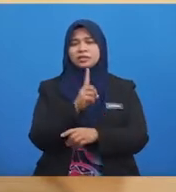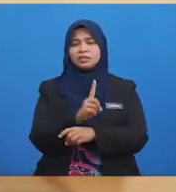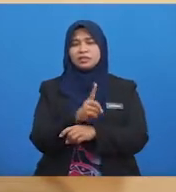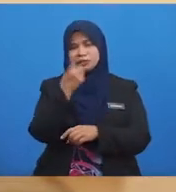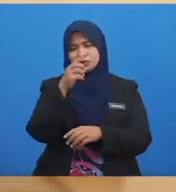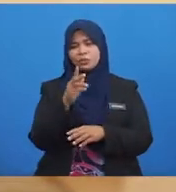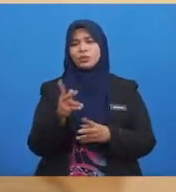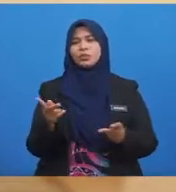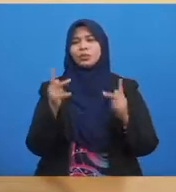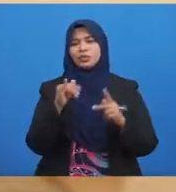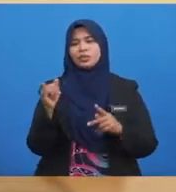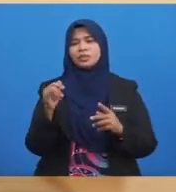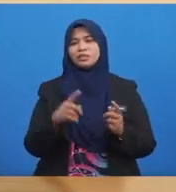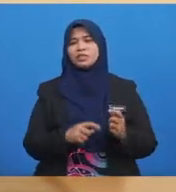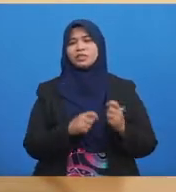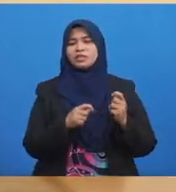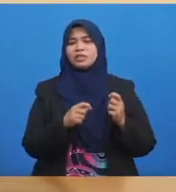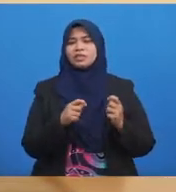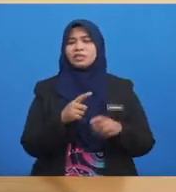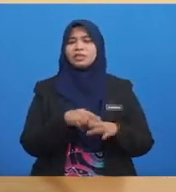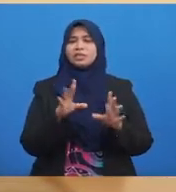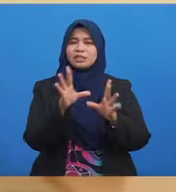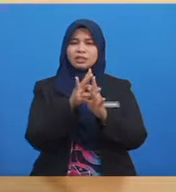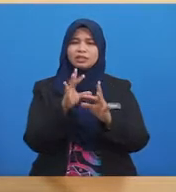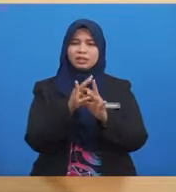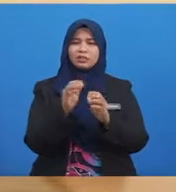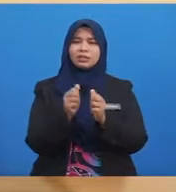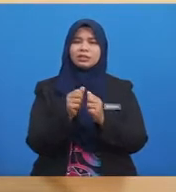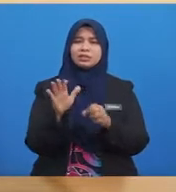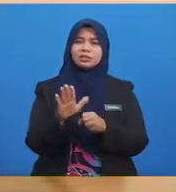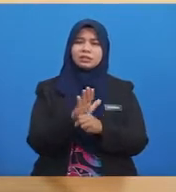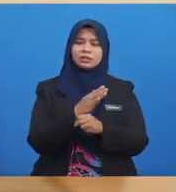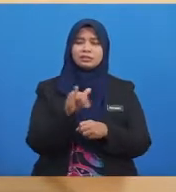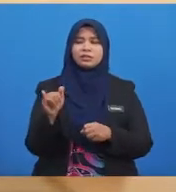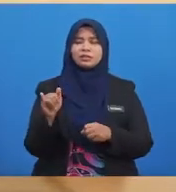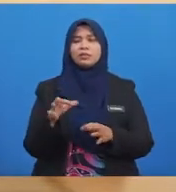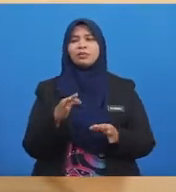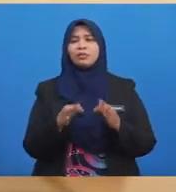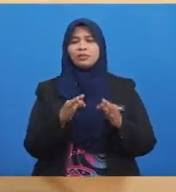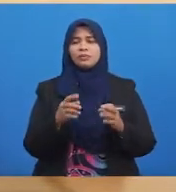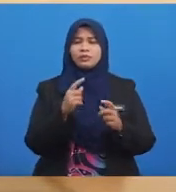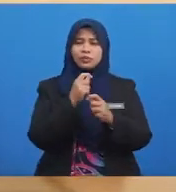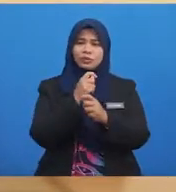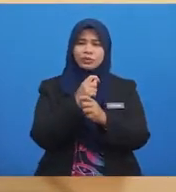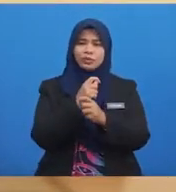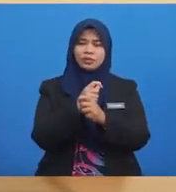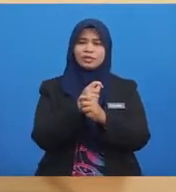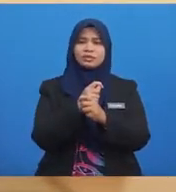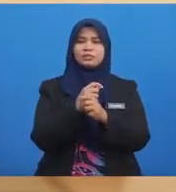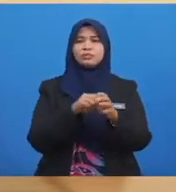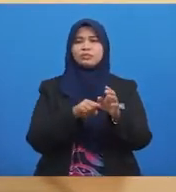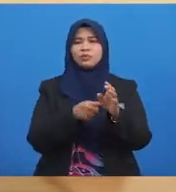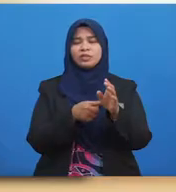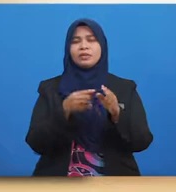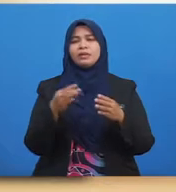dengan sepenuhnya walaupun tugas asal mereka adalah membebaskan Borneo daripada penaklukan